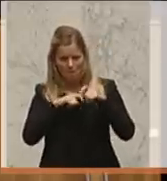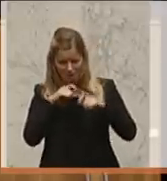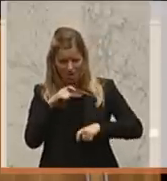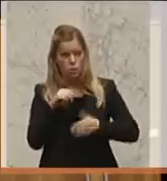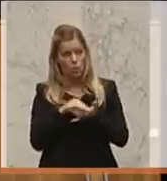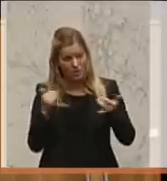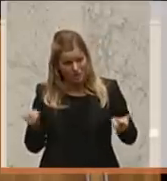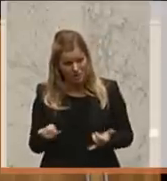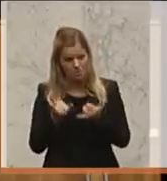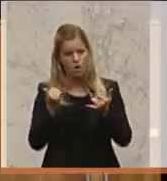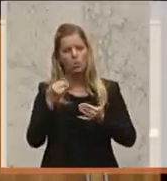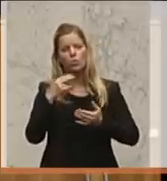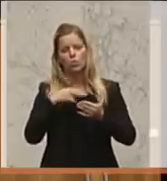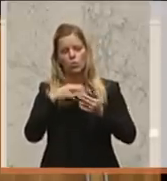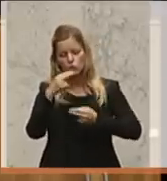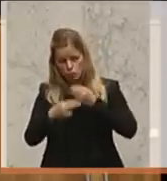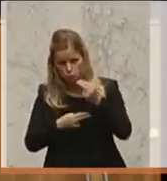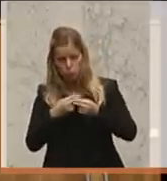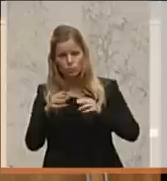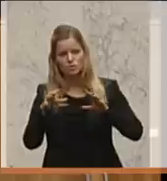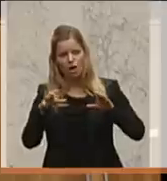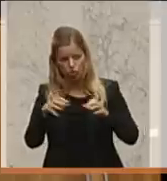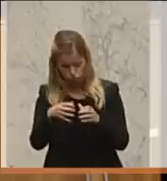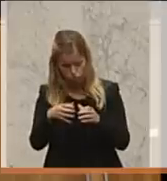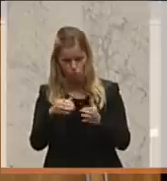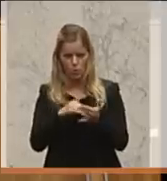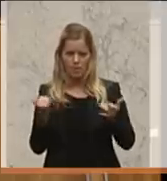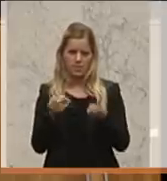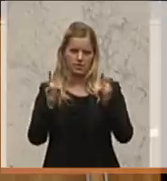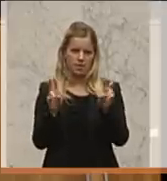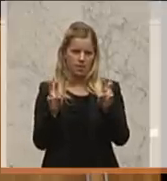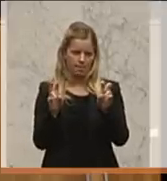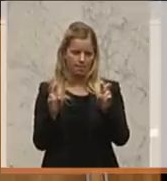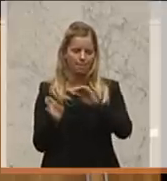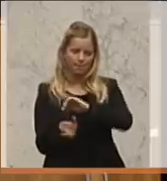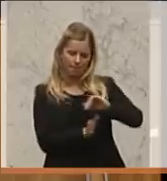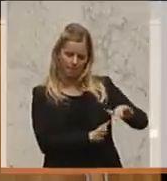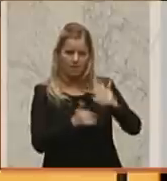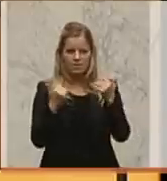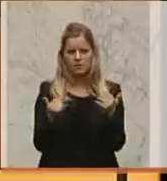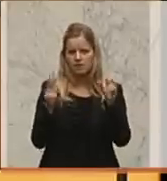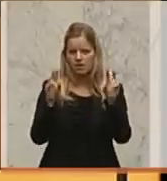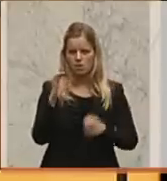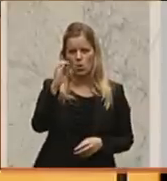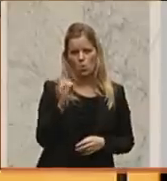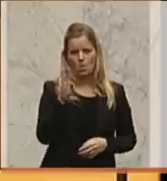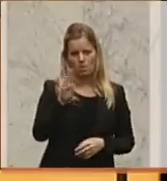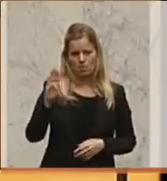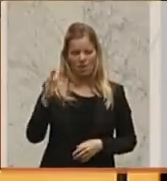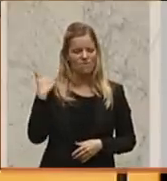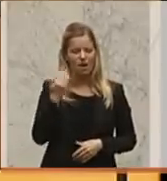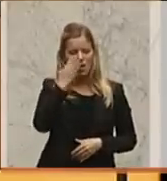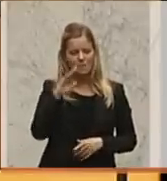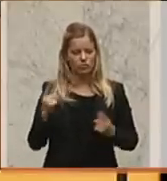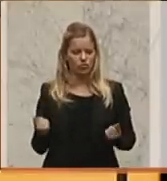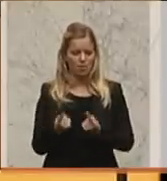im Untersuchungsausschuss. Nun zur Causa ÖBB. Es gab eine Imagekampagne in der ÖBB,